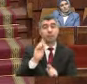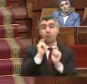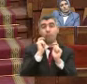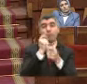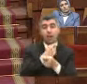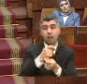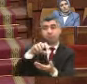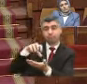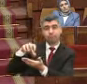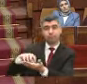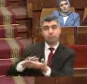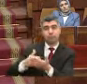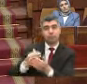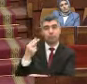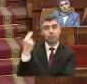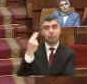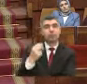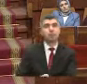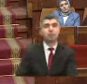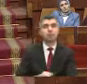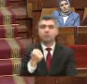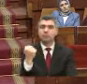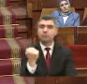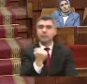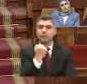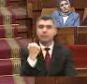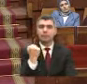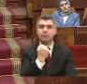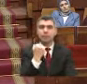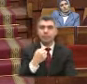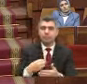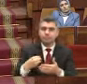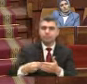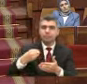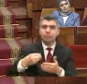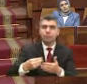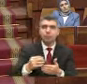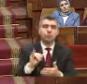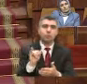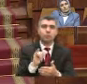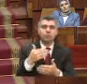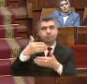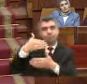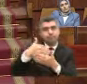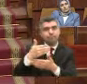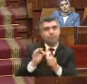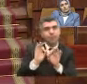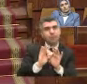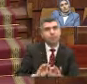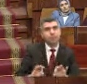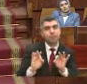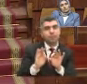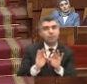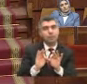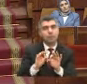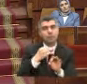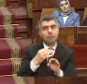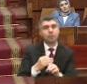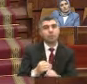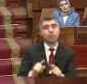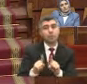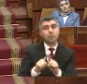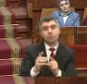الان كاين واحد التاخر كنسالكم عليه، التاخر الحاصل الان في الانجاز باش نرفعوا المعاناه اللي المواطن انتظر، ولكن الان كنا كانتظار كذلك